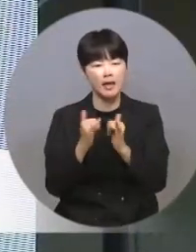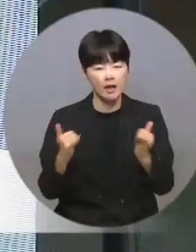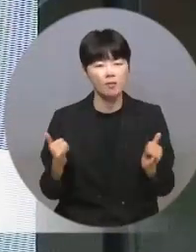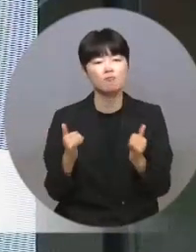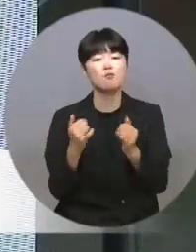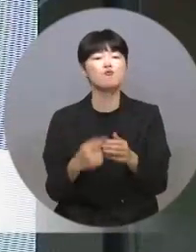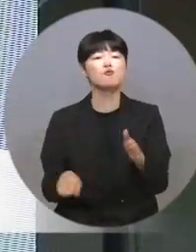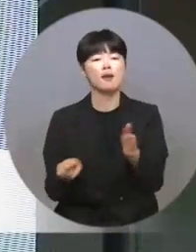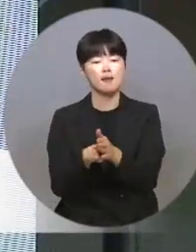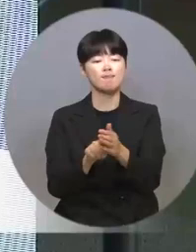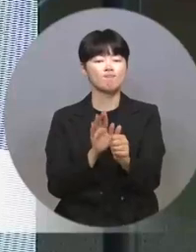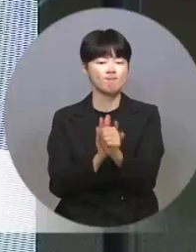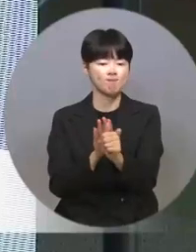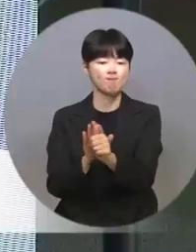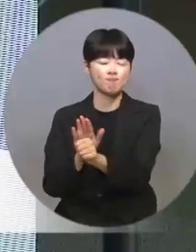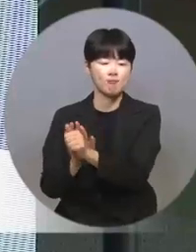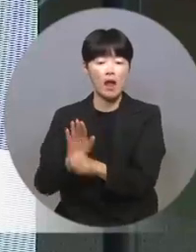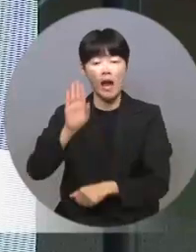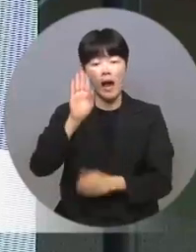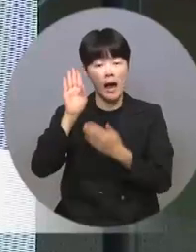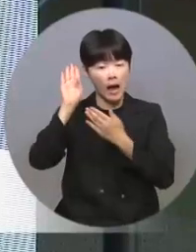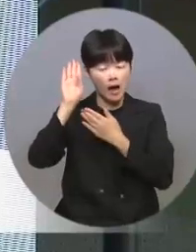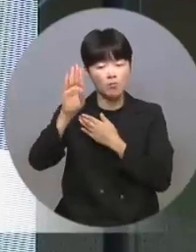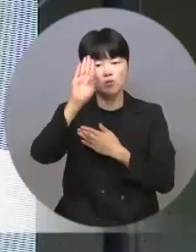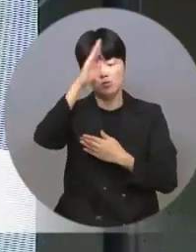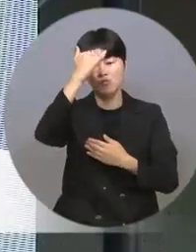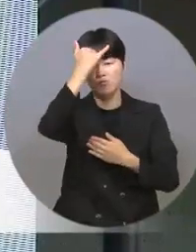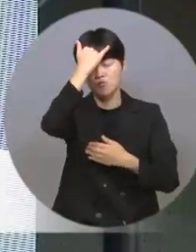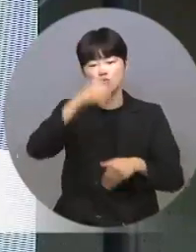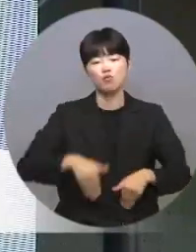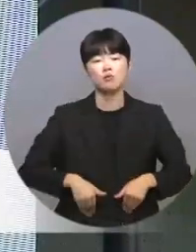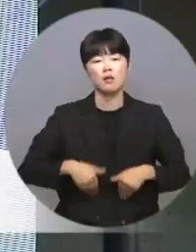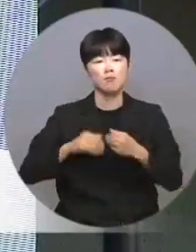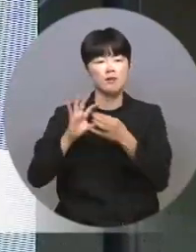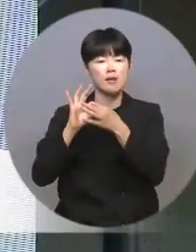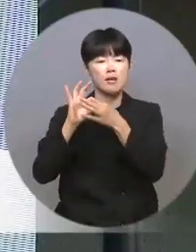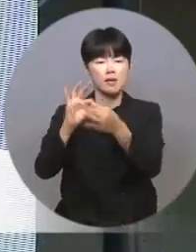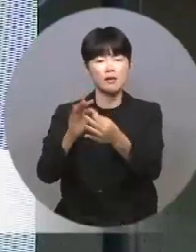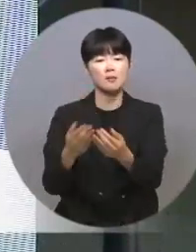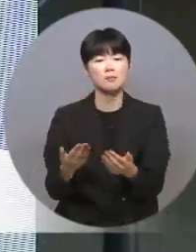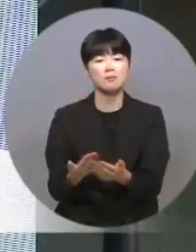되겠습니다. 앞으로 충남의 지속가능한 발전을 향한 도전에